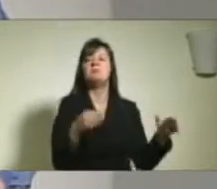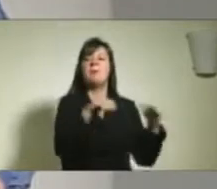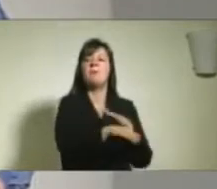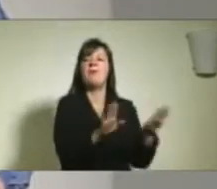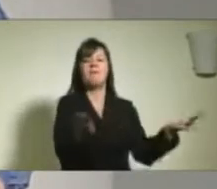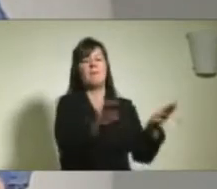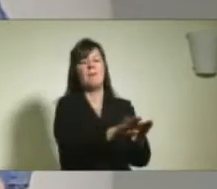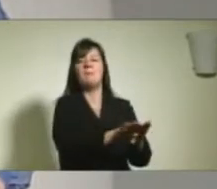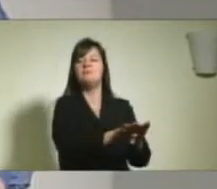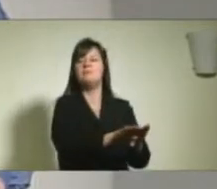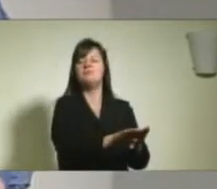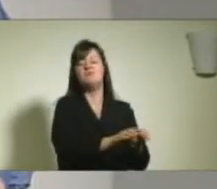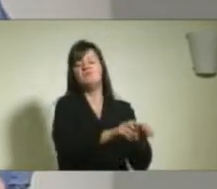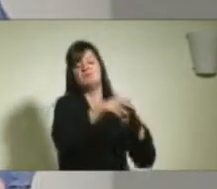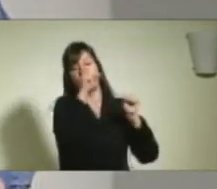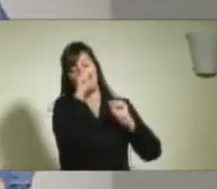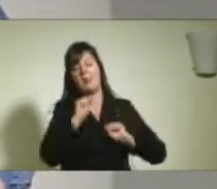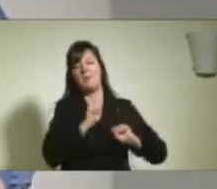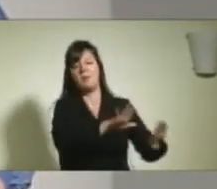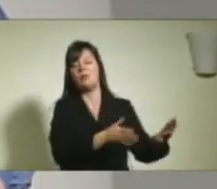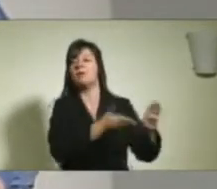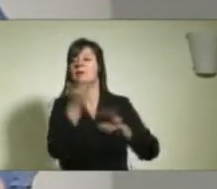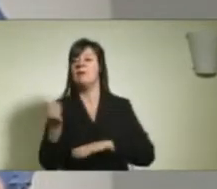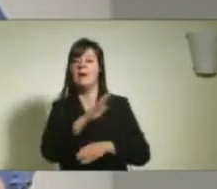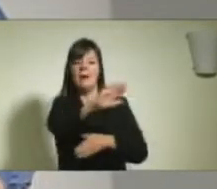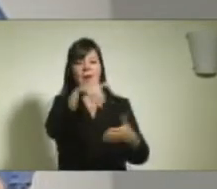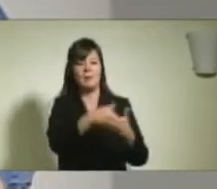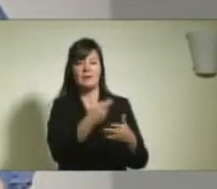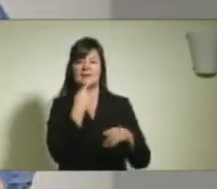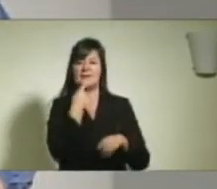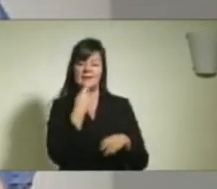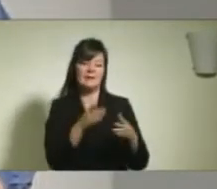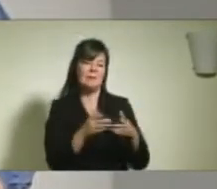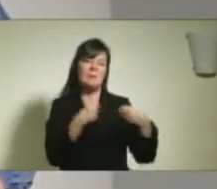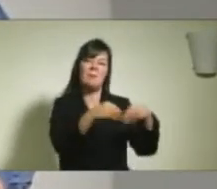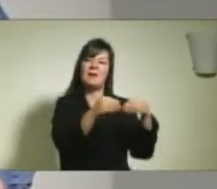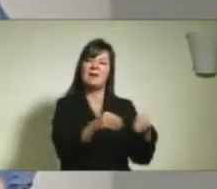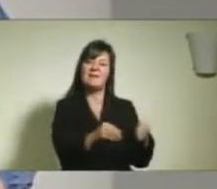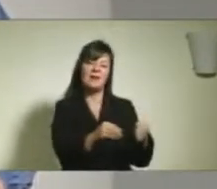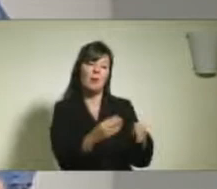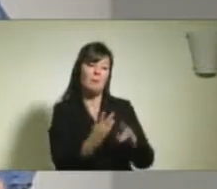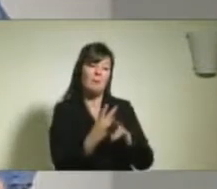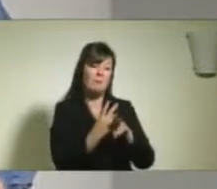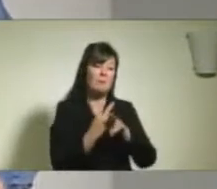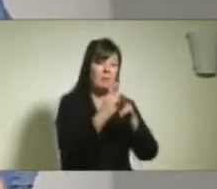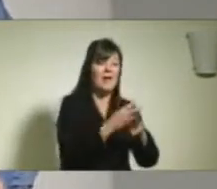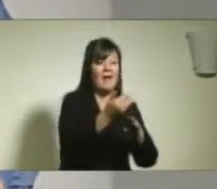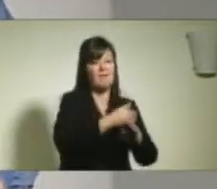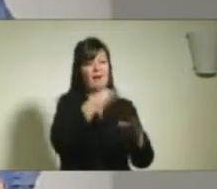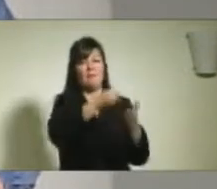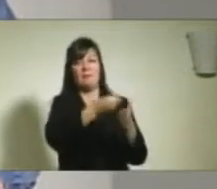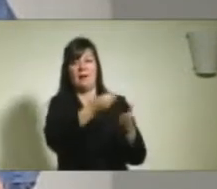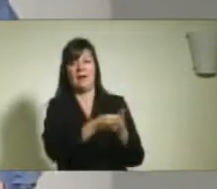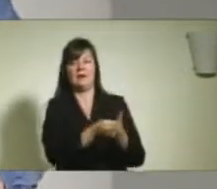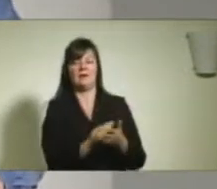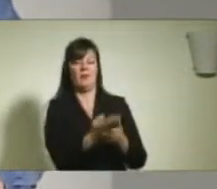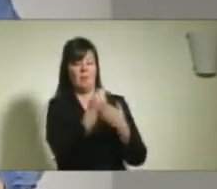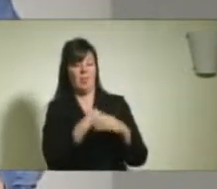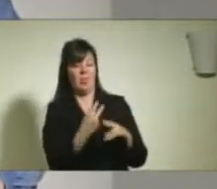les banques? Eh bien, ces institutions de prêts sur salaire. Et ce qui est encore plus grave, c'est que les